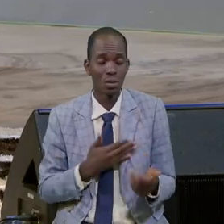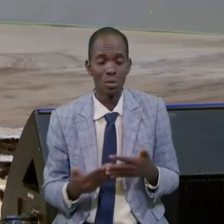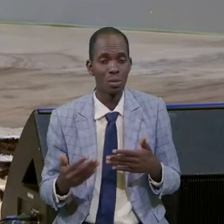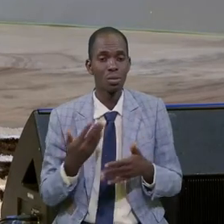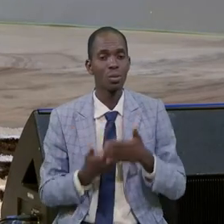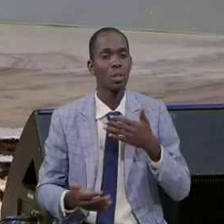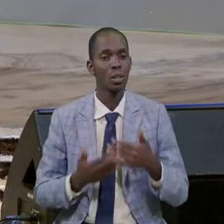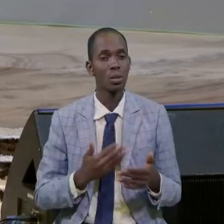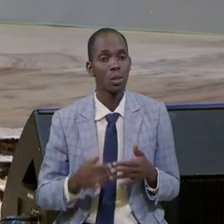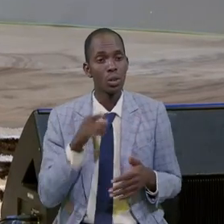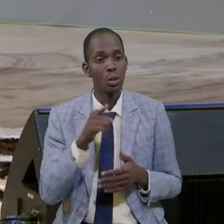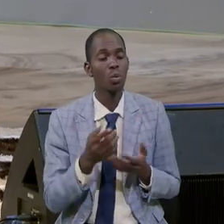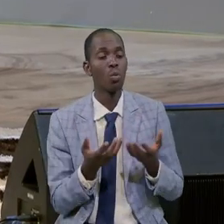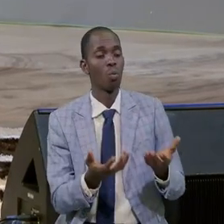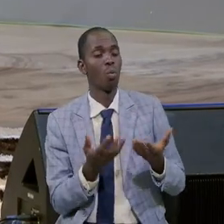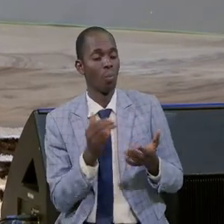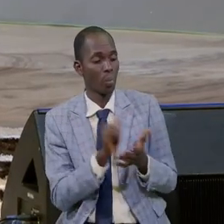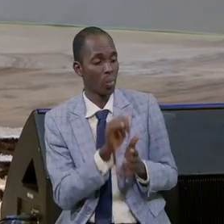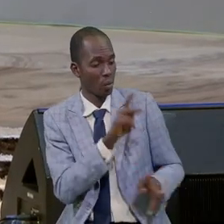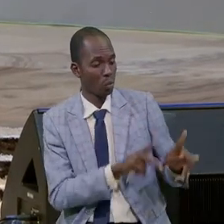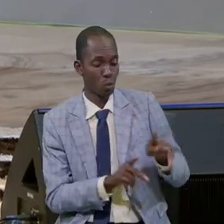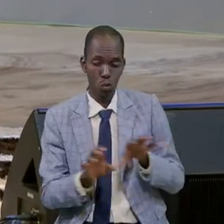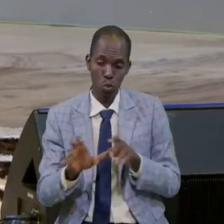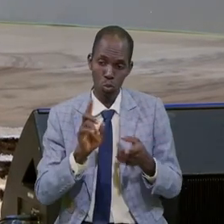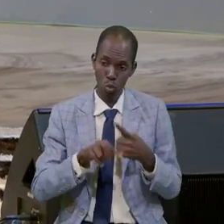tout ce que vous voulez que les hommes fassent pour vous,